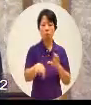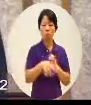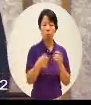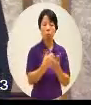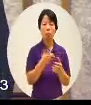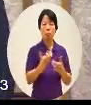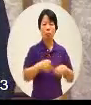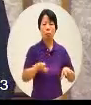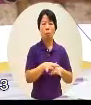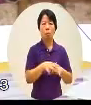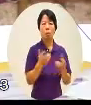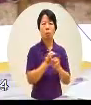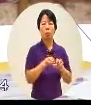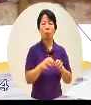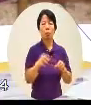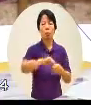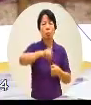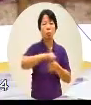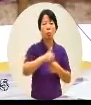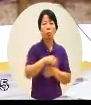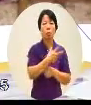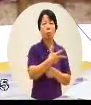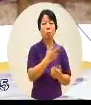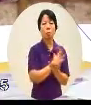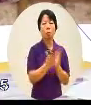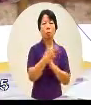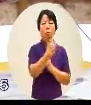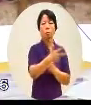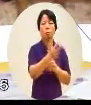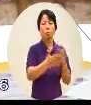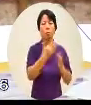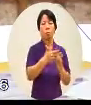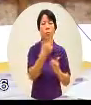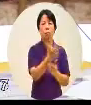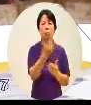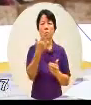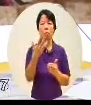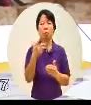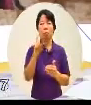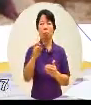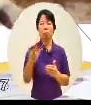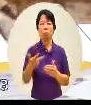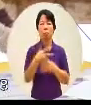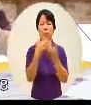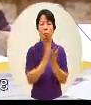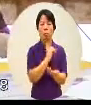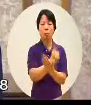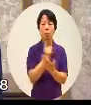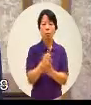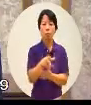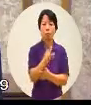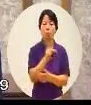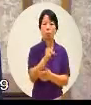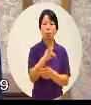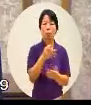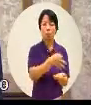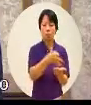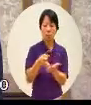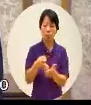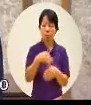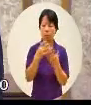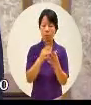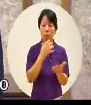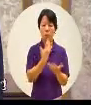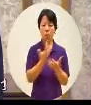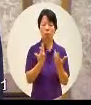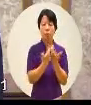7个志愿，你可以填7个志愿， 可以7个学校。 7个学校，然后 里面呢，每一个科都可以填，而且是都是一样分